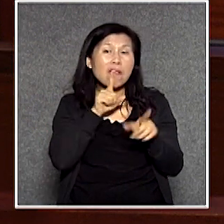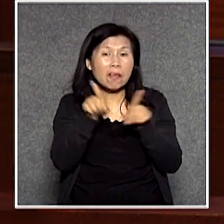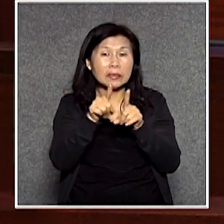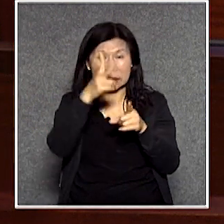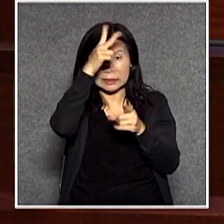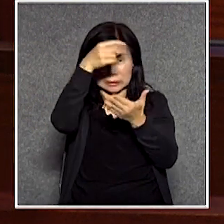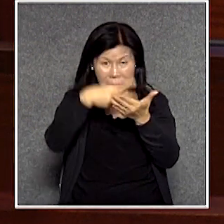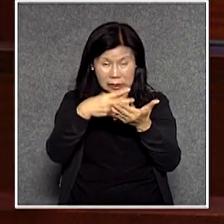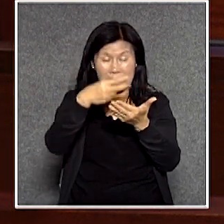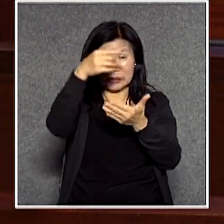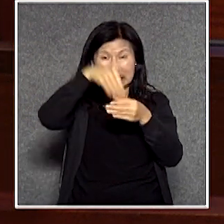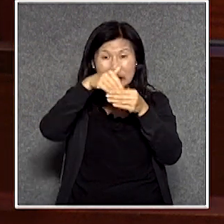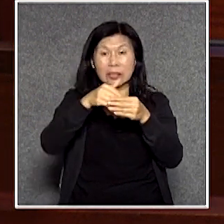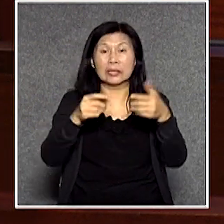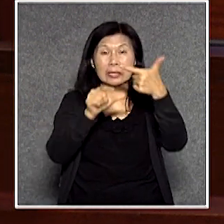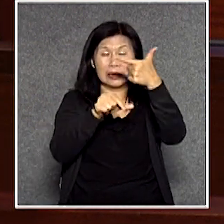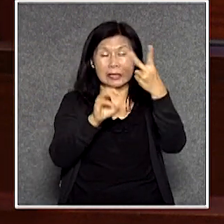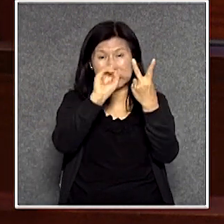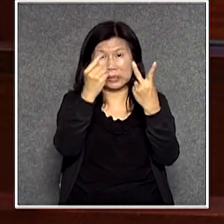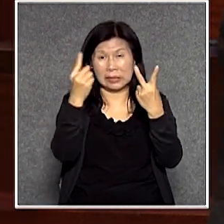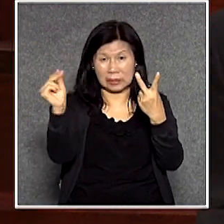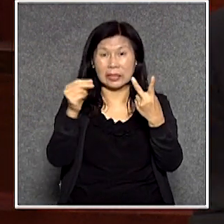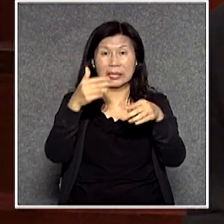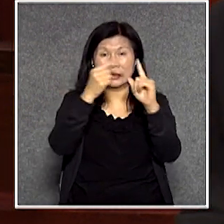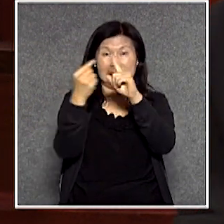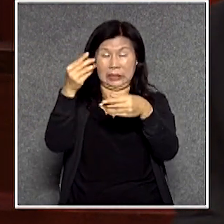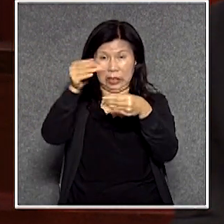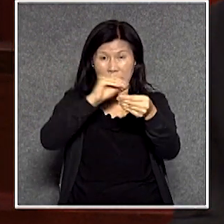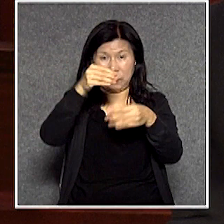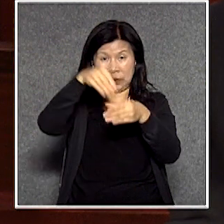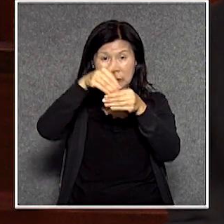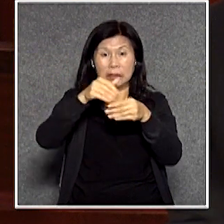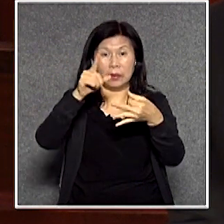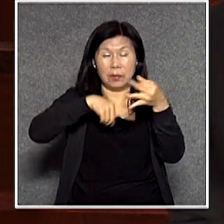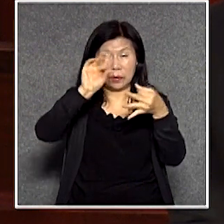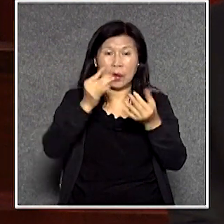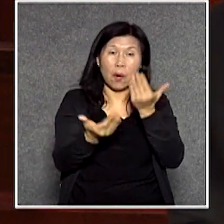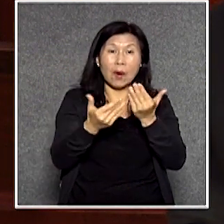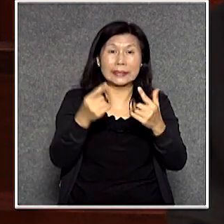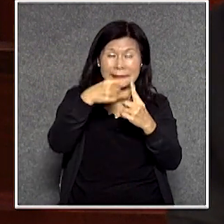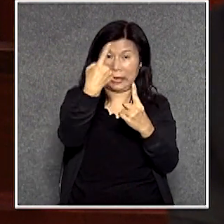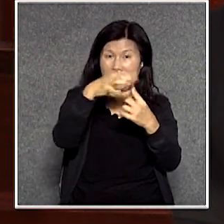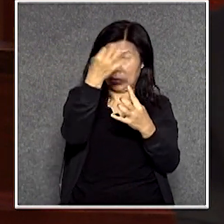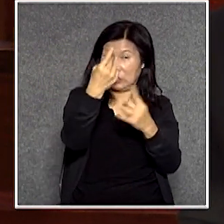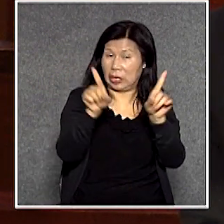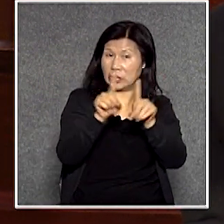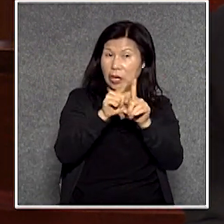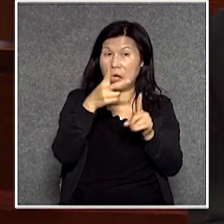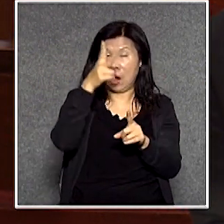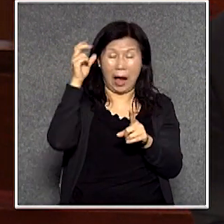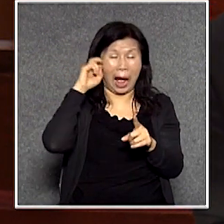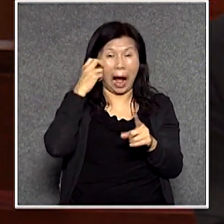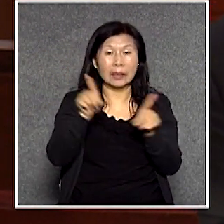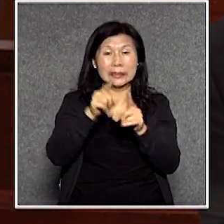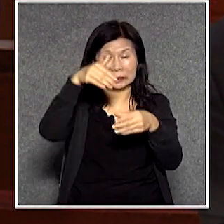方案最終得以通過，2017年實現一人一票選特首，張炳良說不定係其中一位可以考慮嘅候選人，算